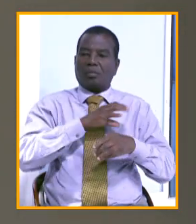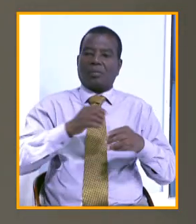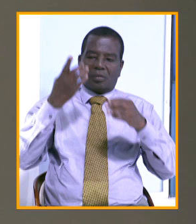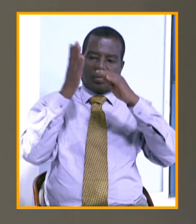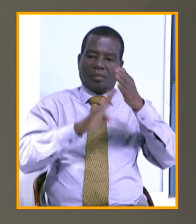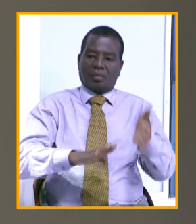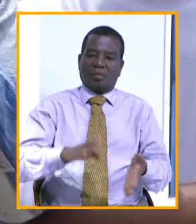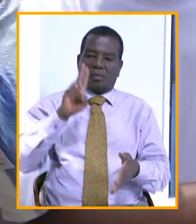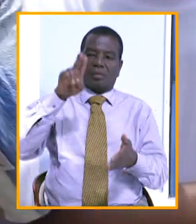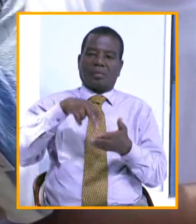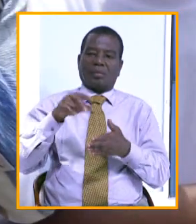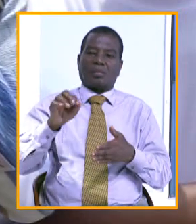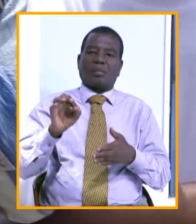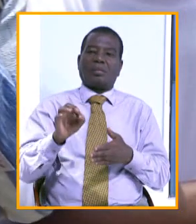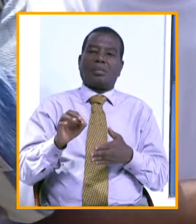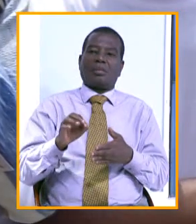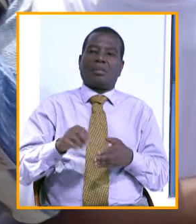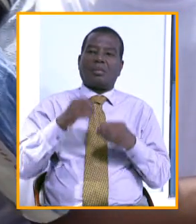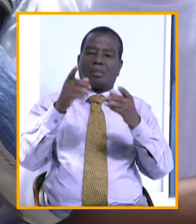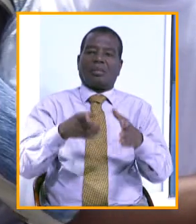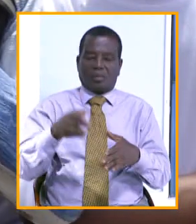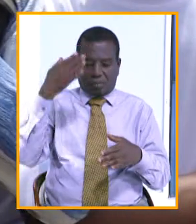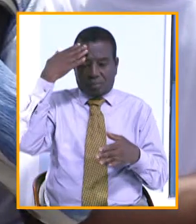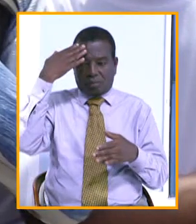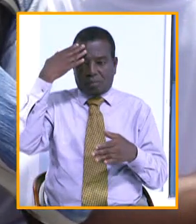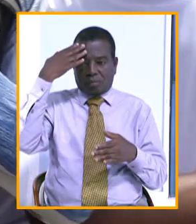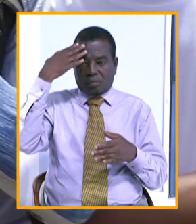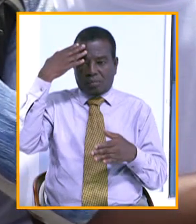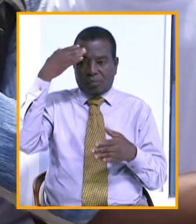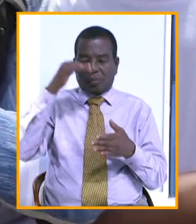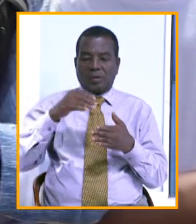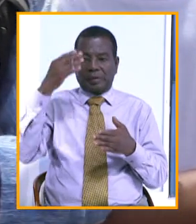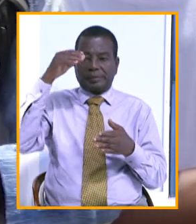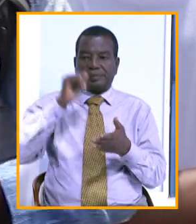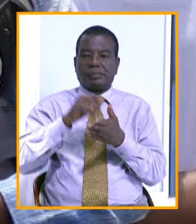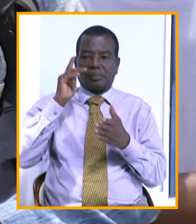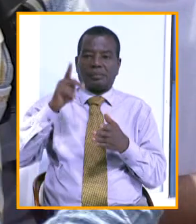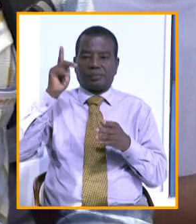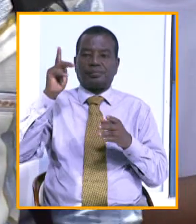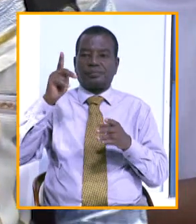décédé en 2008. Il m'a transmis un savoir. Le savoir, c'est la pédologie, parce que c'est